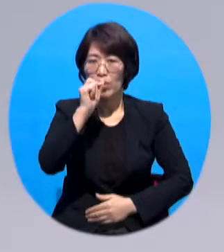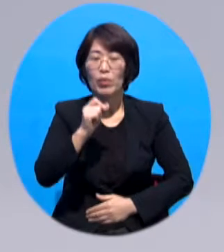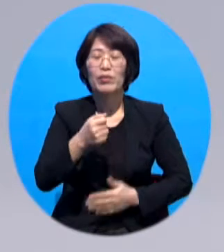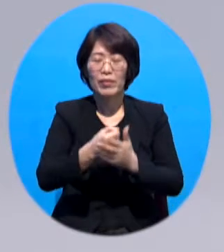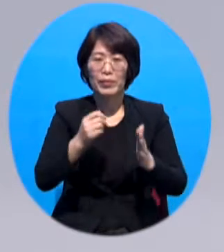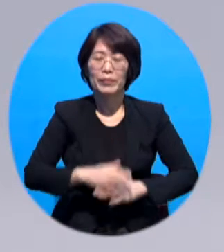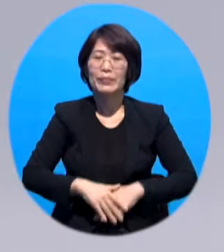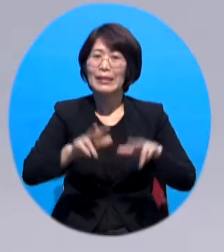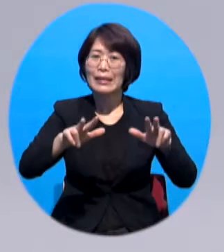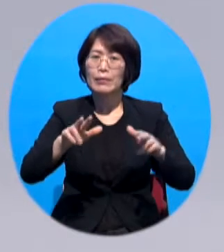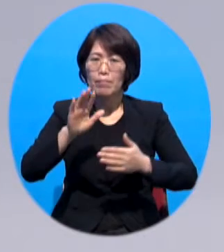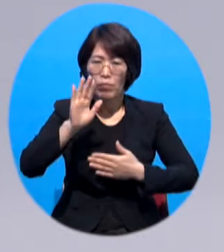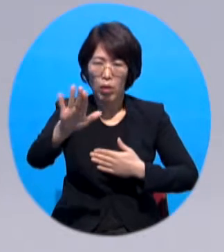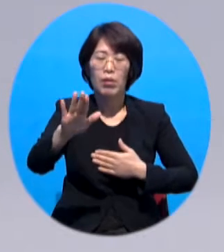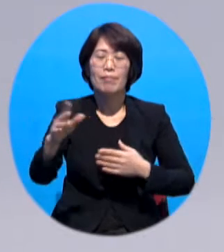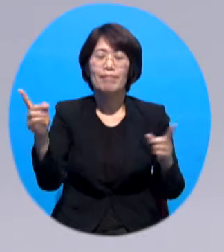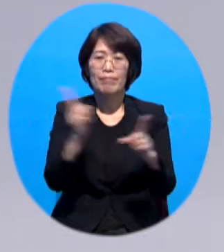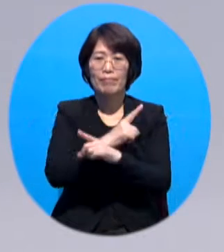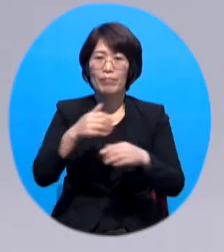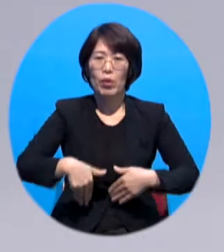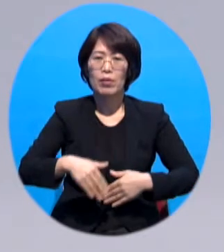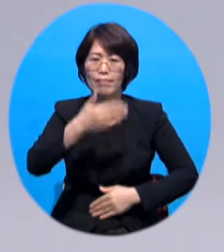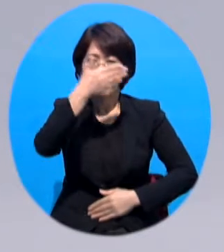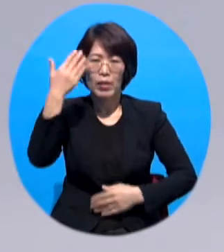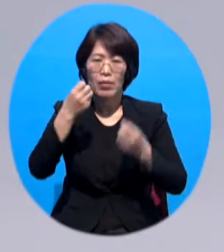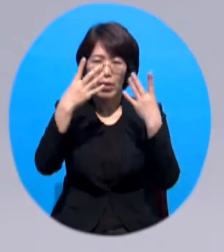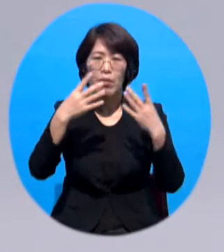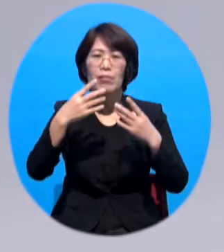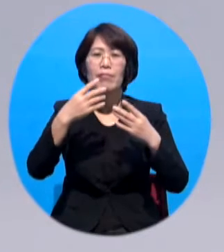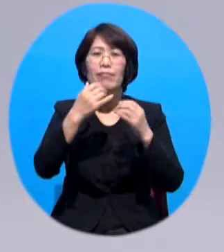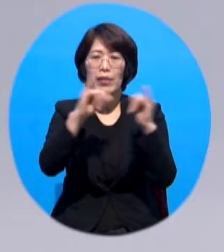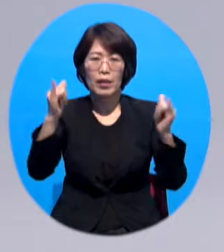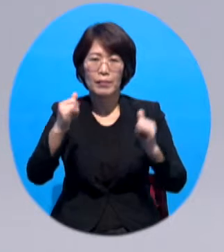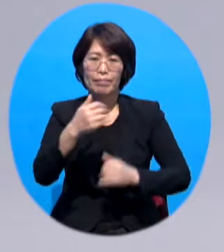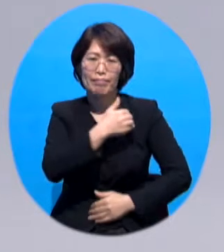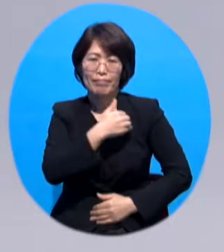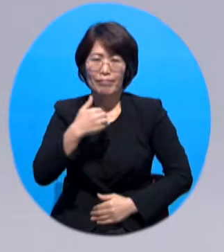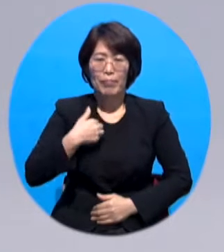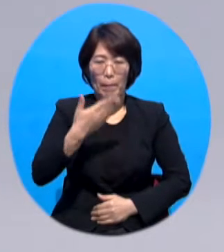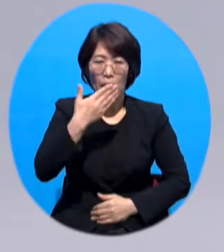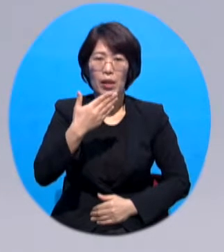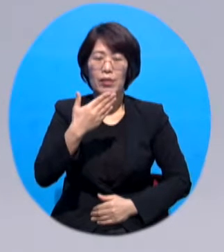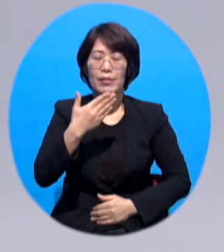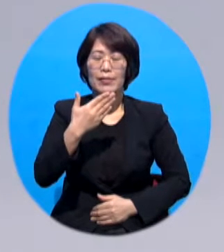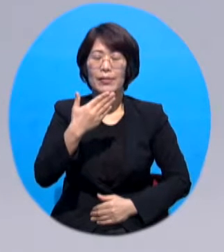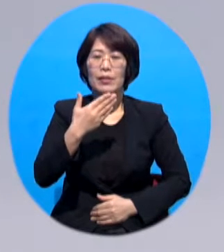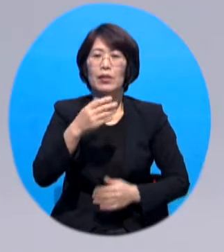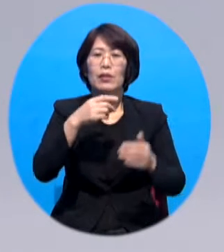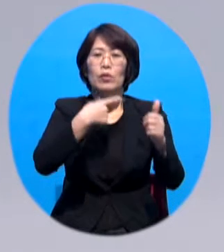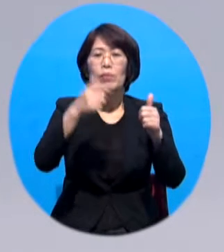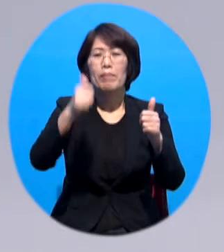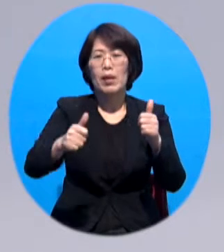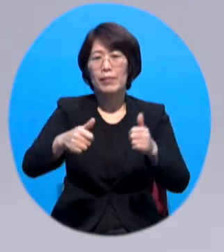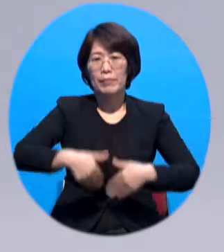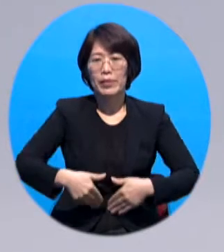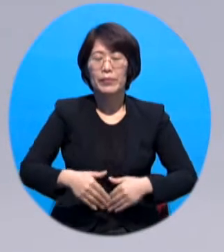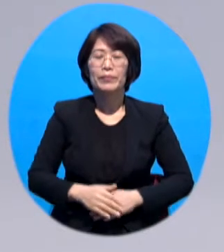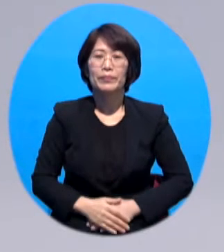이제 바꿔야 합니다 젊고 새로운 임을 유능한 교육감이 절실히 필요합니다